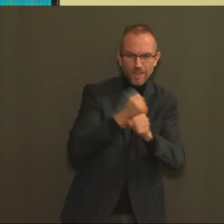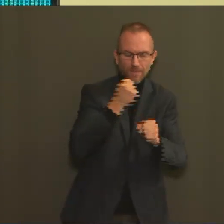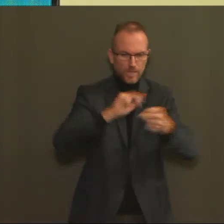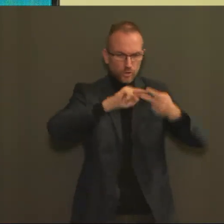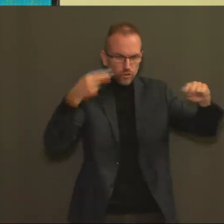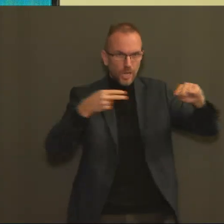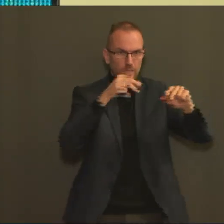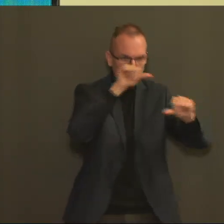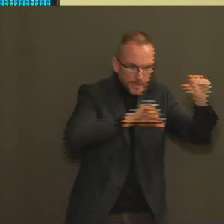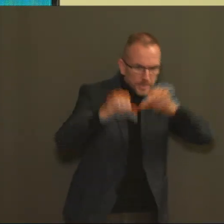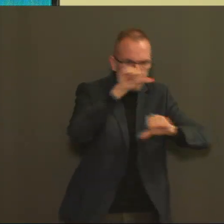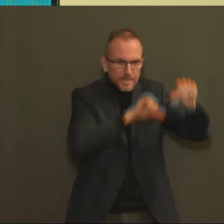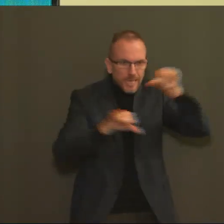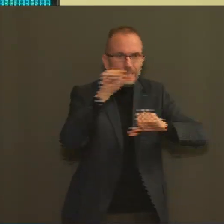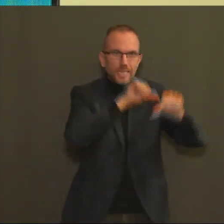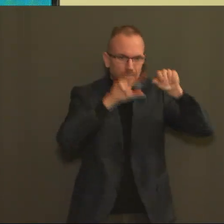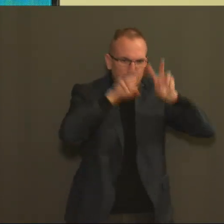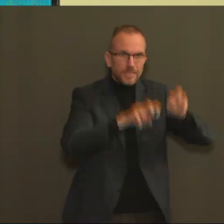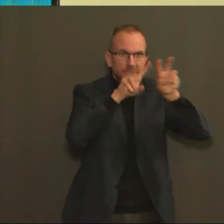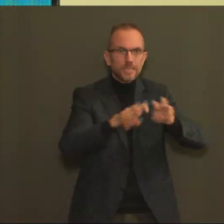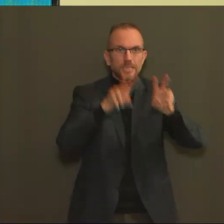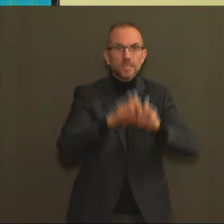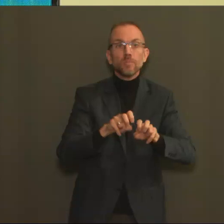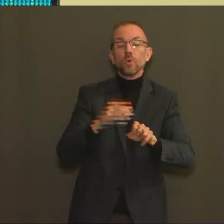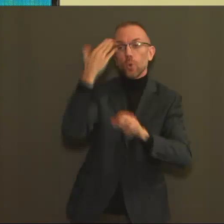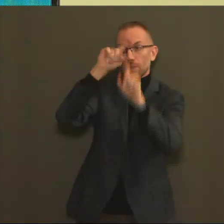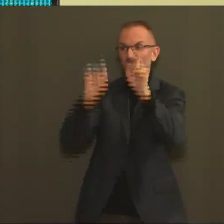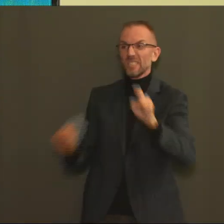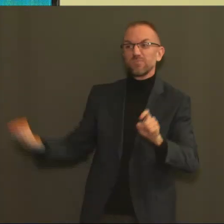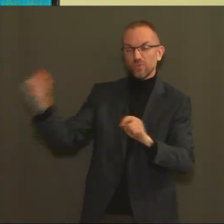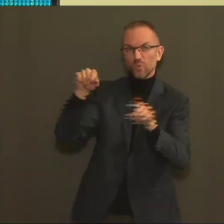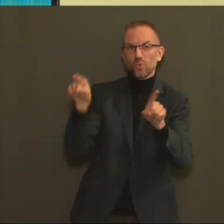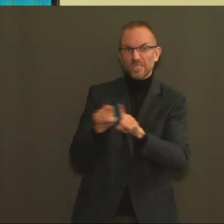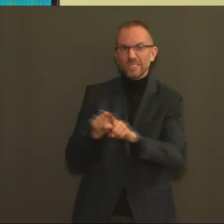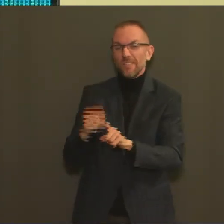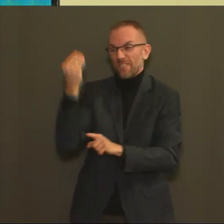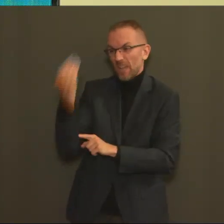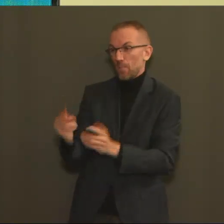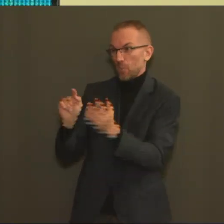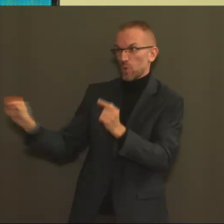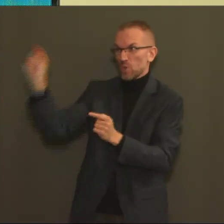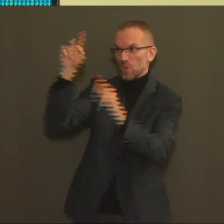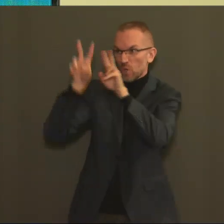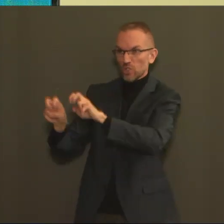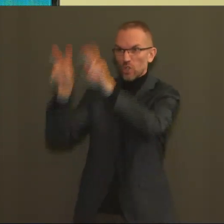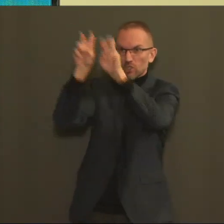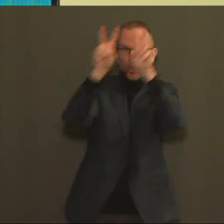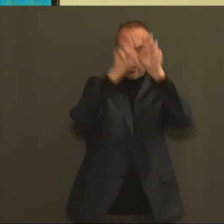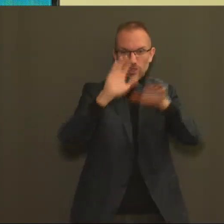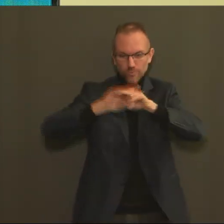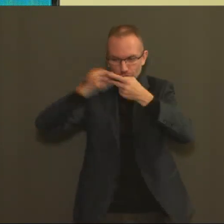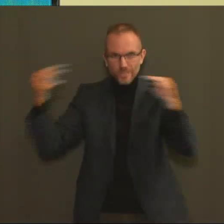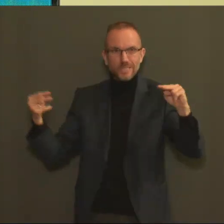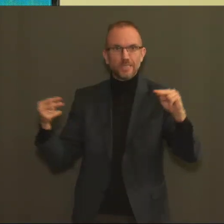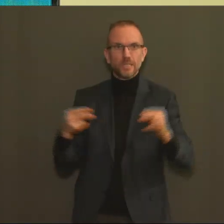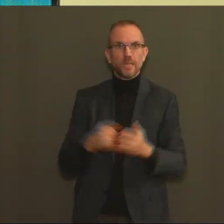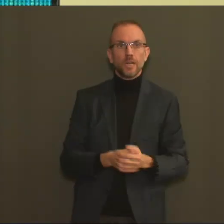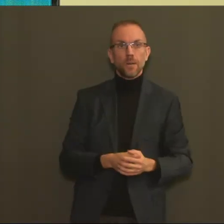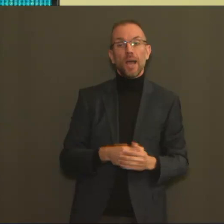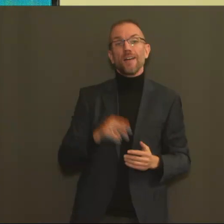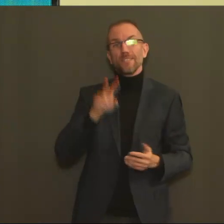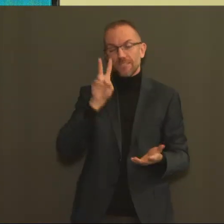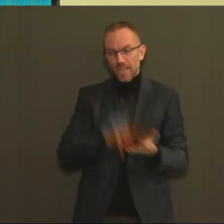team doden hij dronk in voor de hbs uur klopte soorten type de situatie al door de figuur in